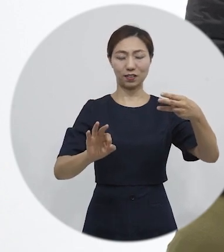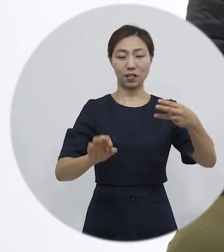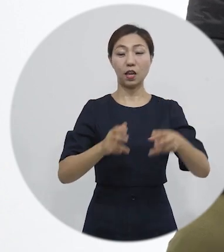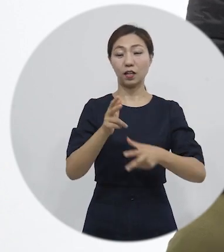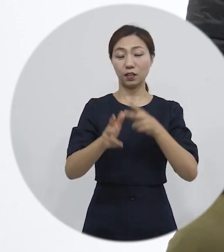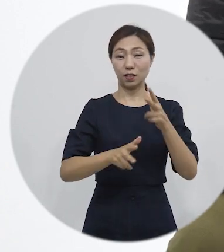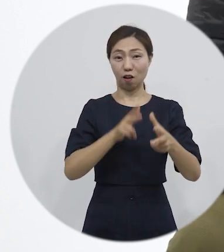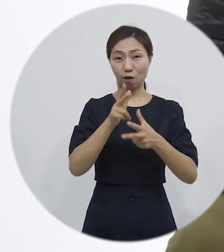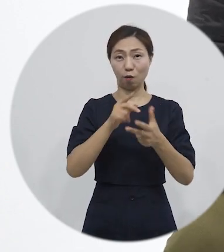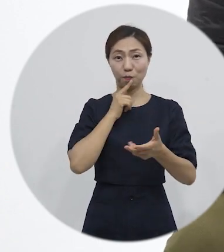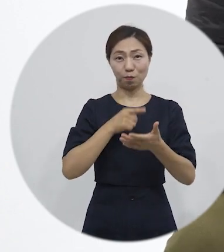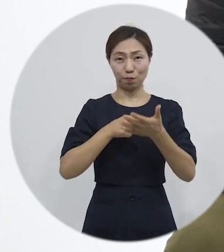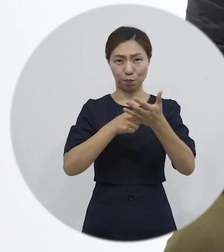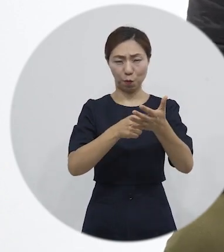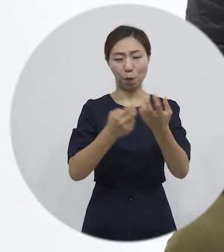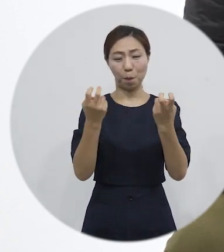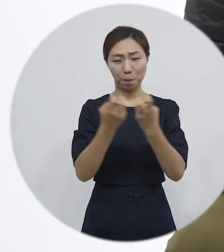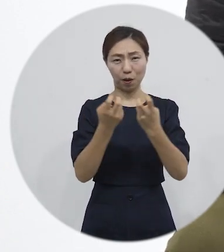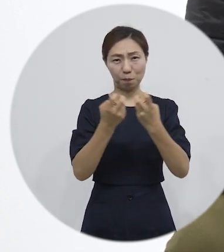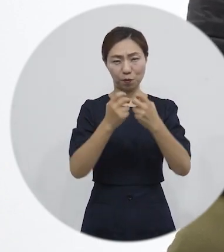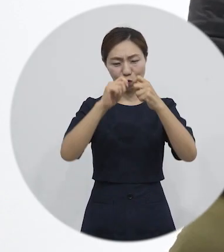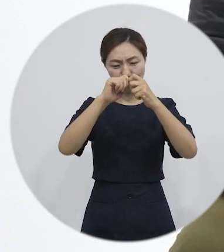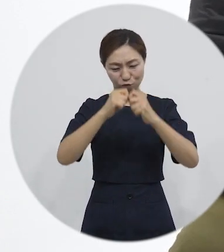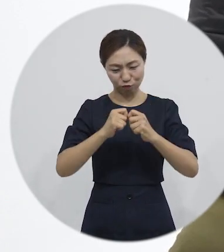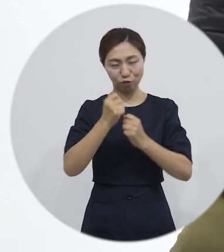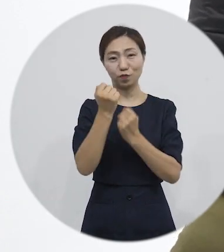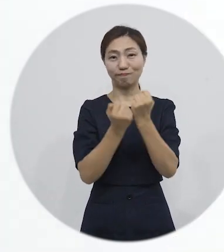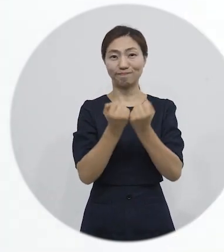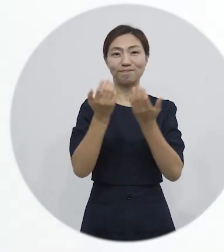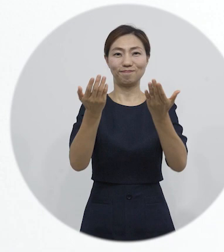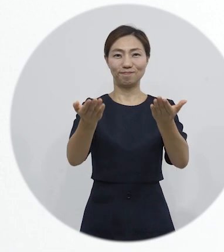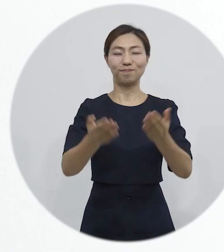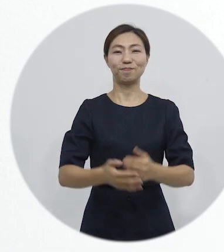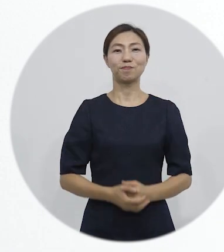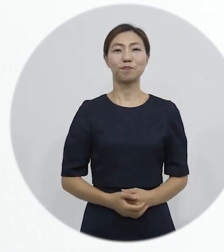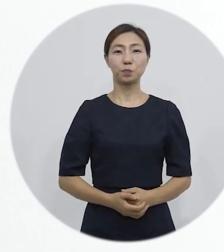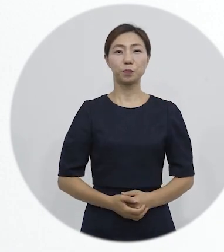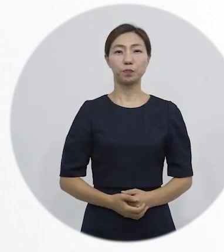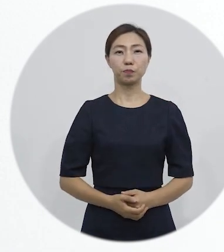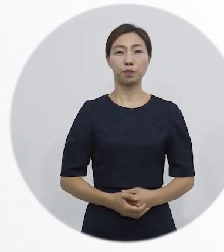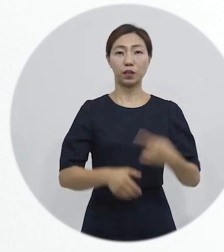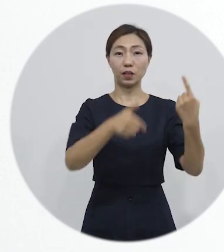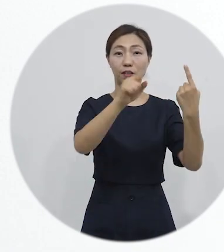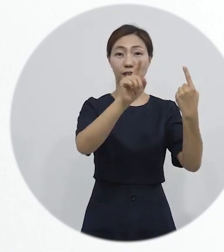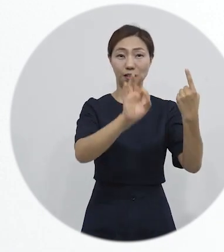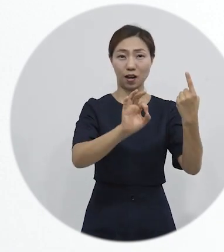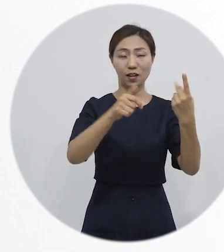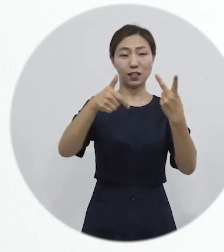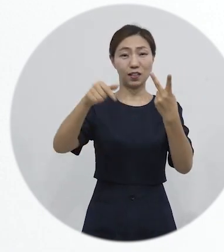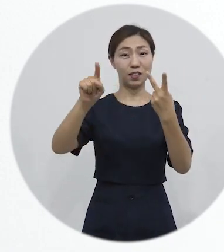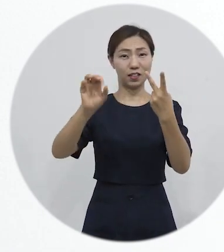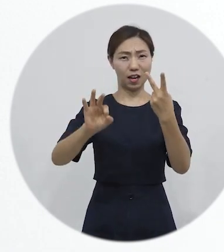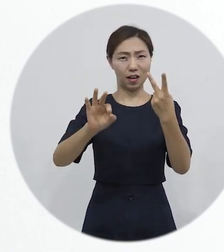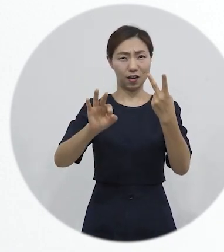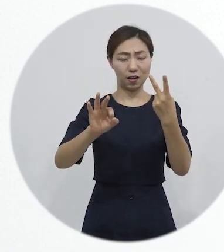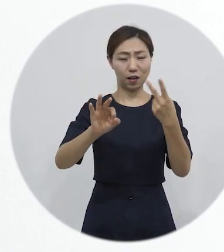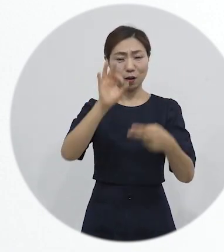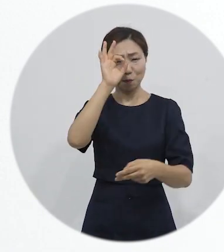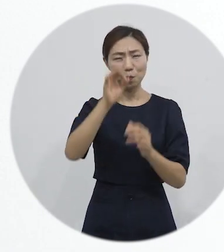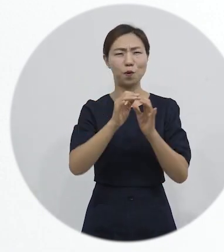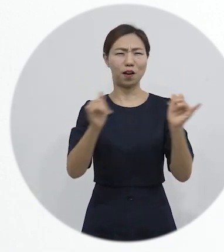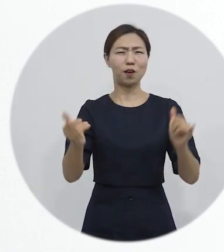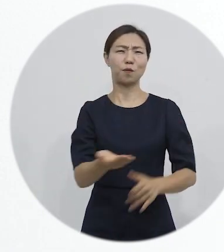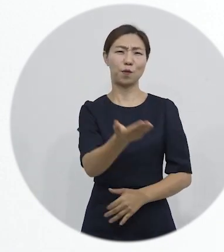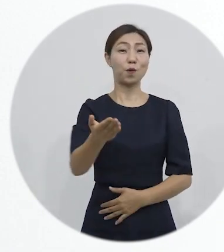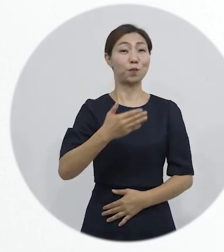만드는 방법과 관련된 구체적인 좀 실무적인 이야기를 해볼까 합니다. 1강, 2강을 들으신 분들은 아시겠지만 1, 2강은